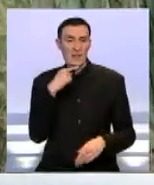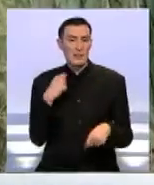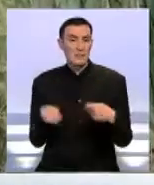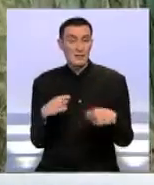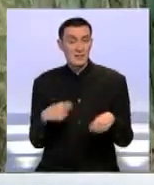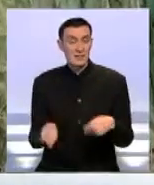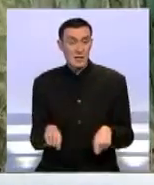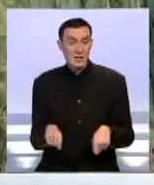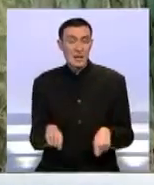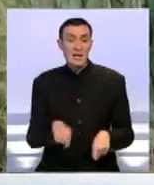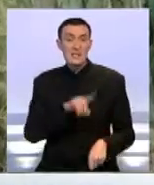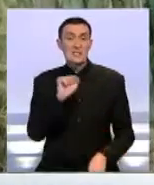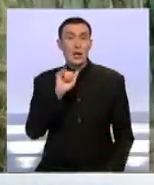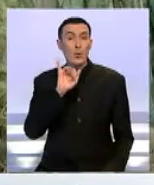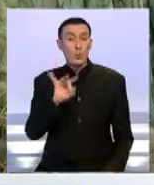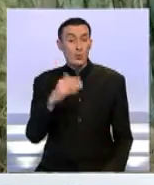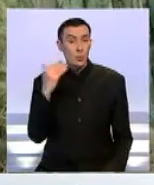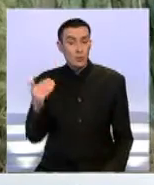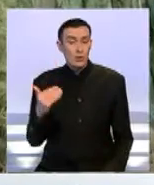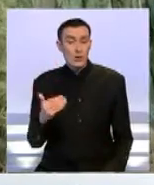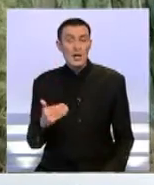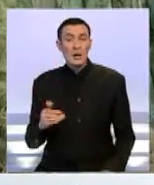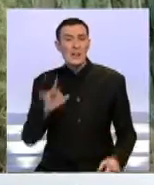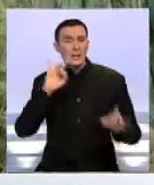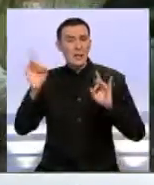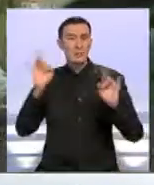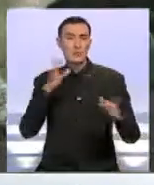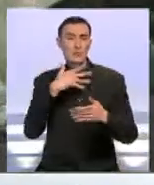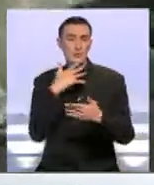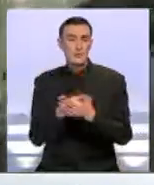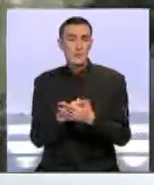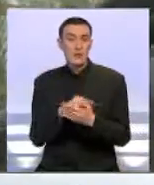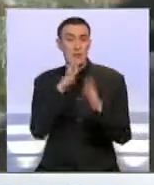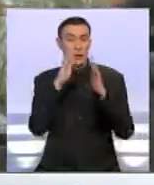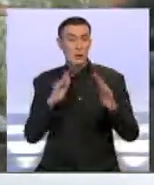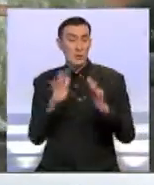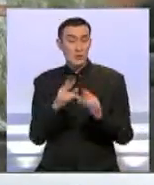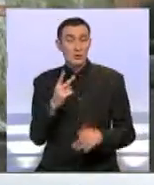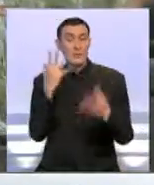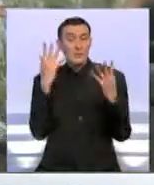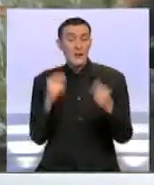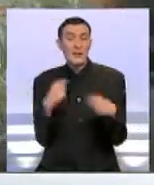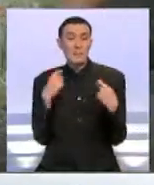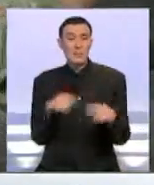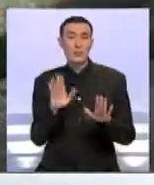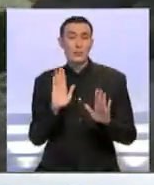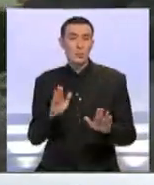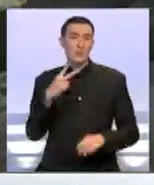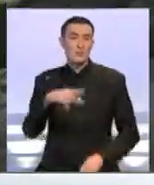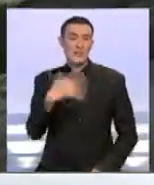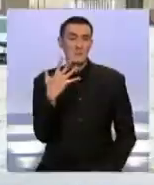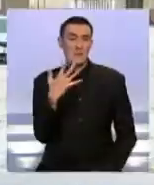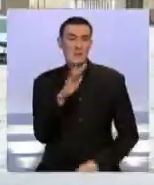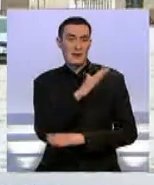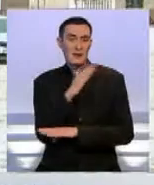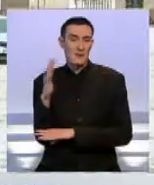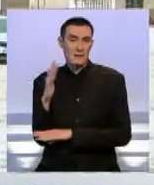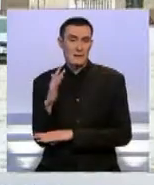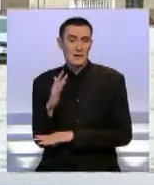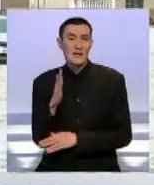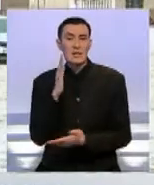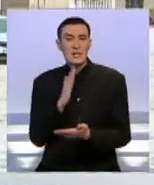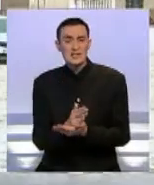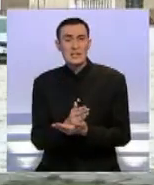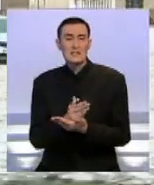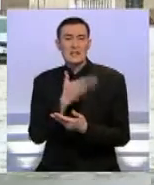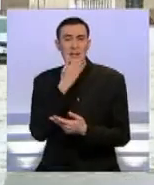продавцы. Заур Арцханов как может рекламирует свой товар, но за 2 дня продал всего 25 деревьев. Есть и